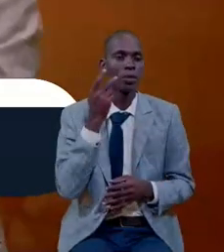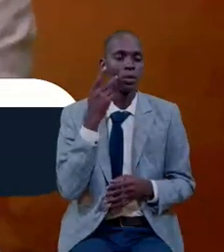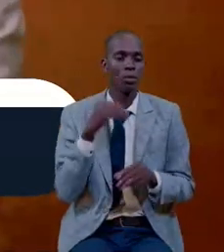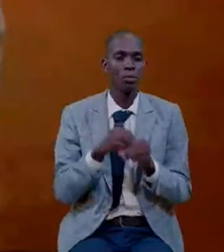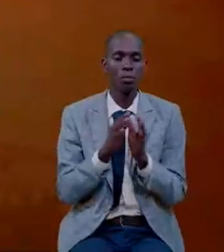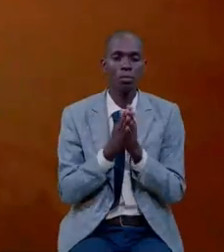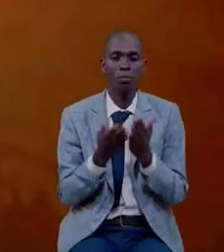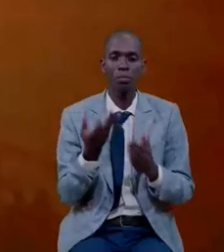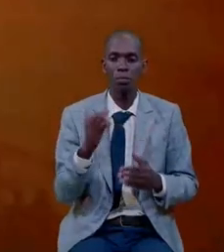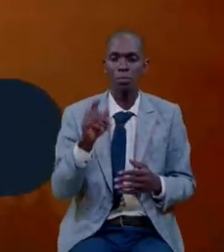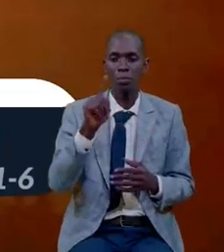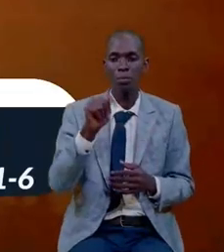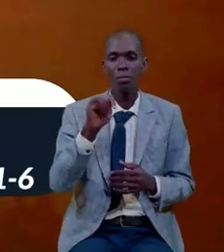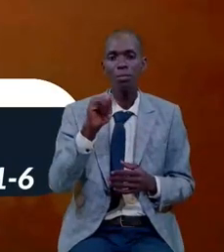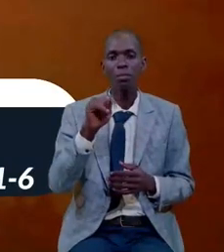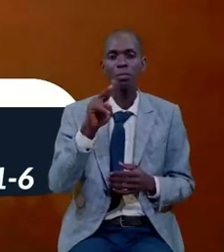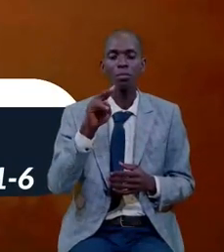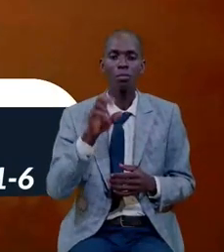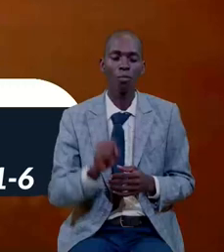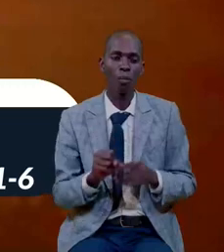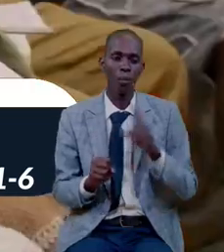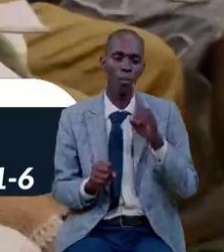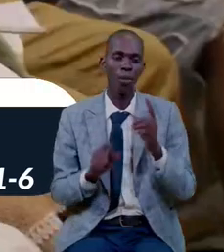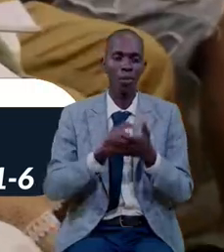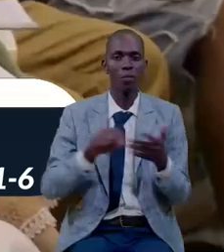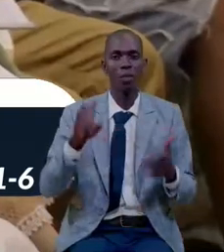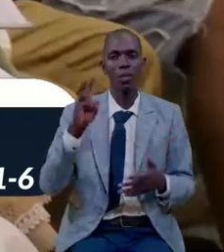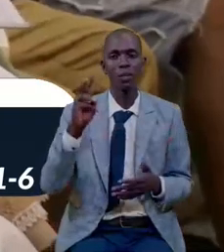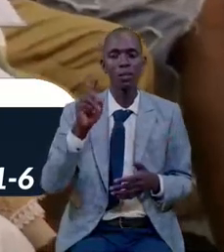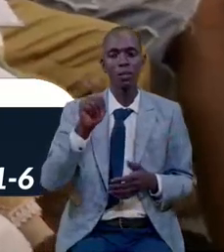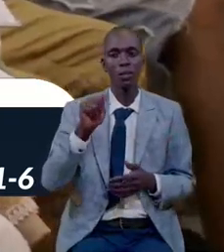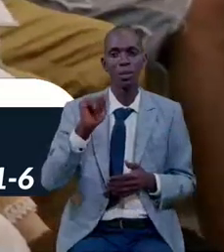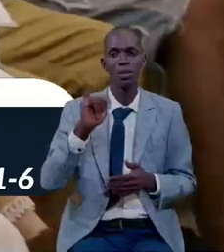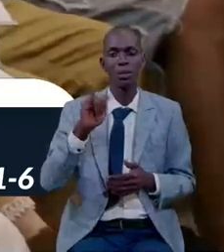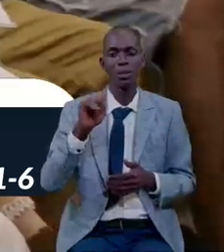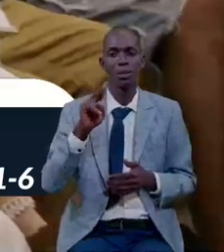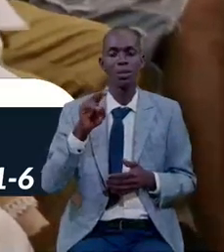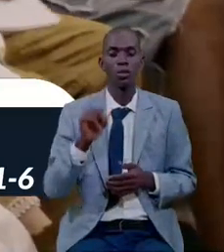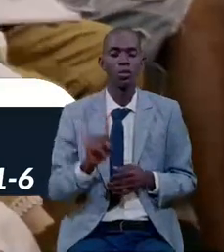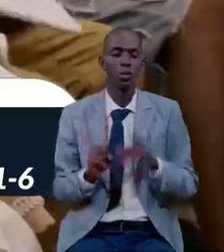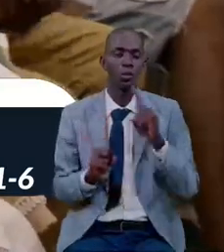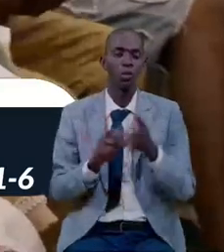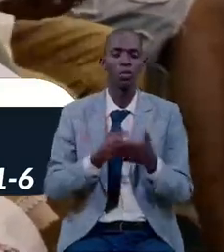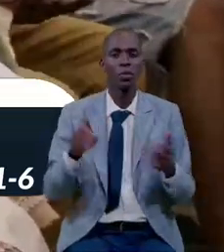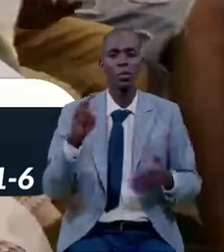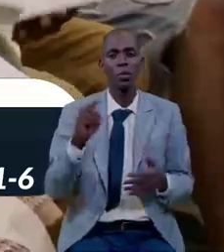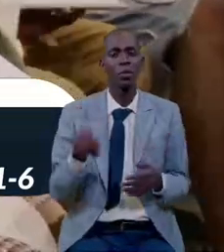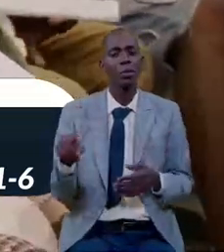salvatrice sans de fruit spirituel. Nous allons à Tite